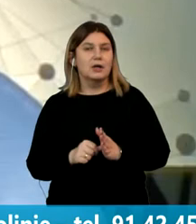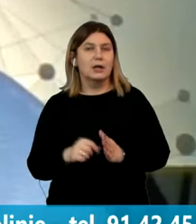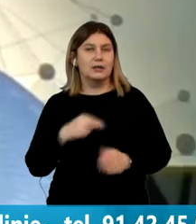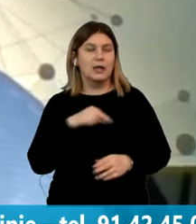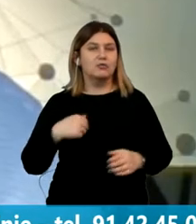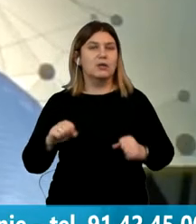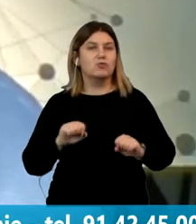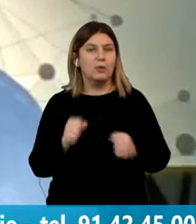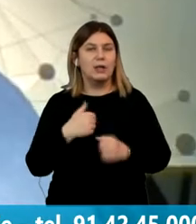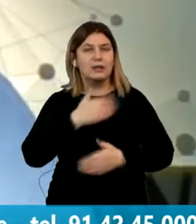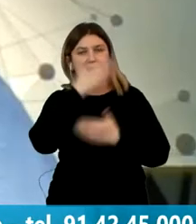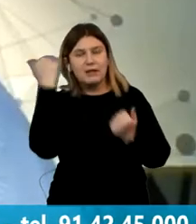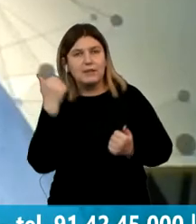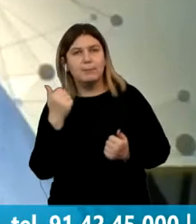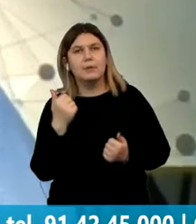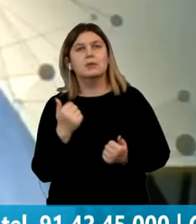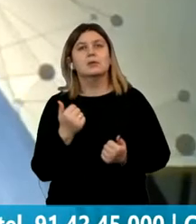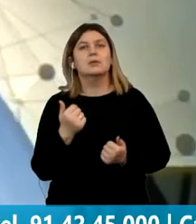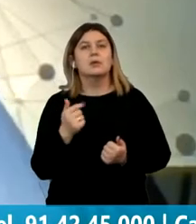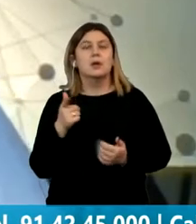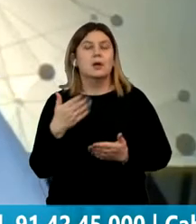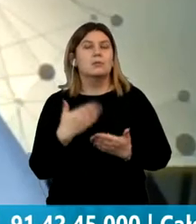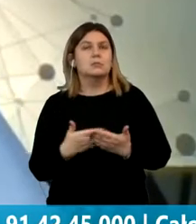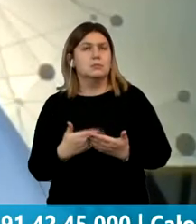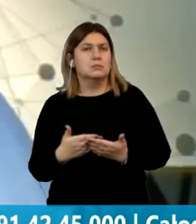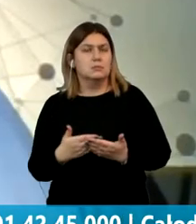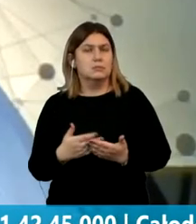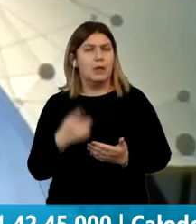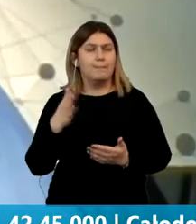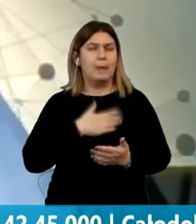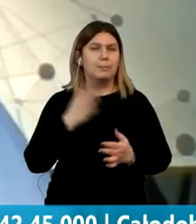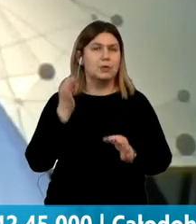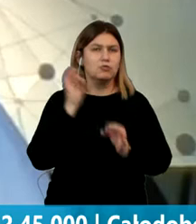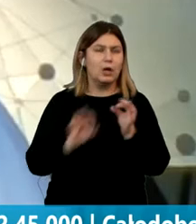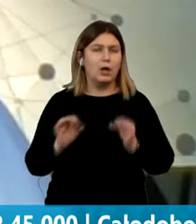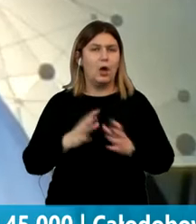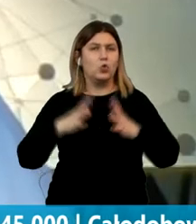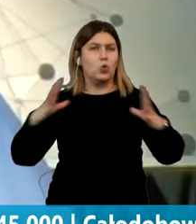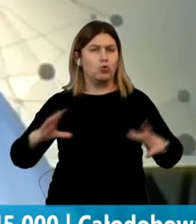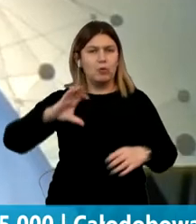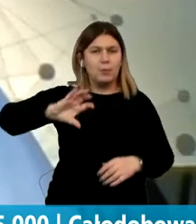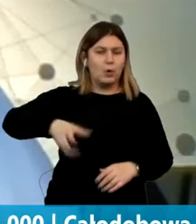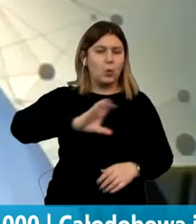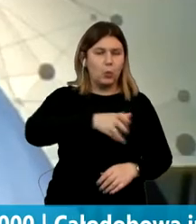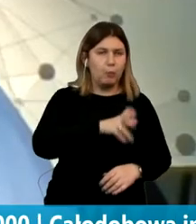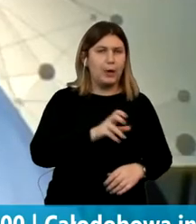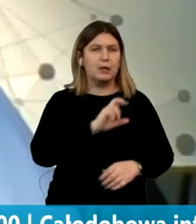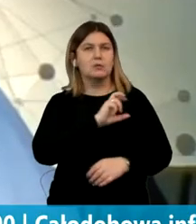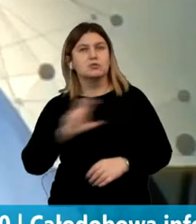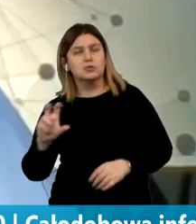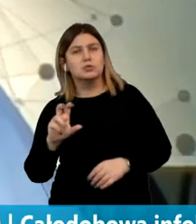działania, bo też nie mamy wiedzy, czy mamy do czynienia z jakimiś szczególnie dużymi ogniskami, czy są to